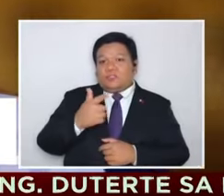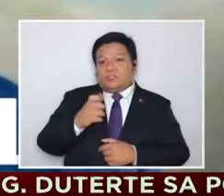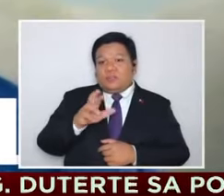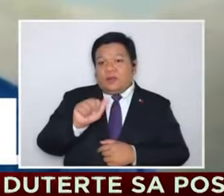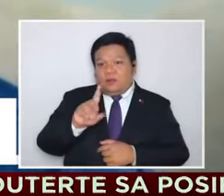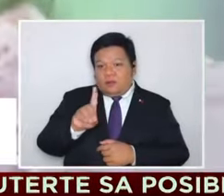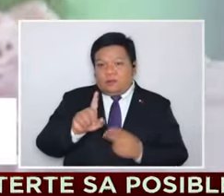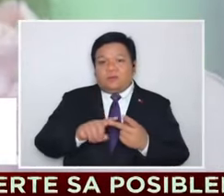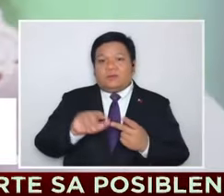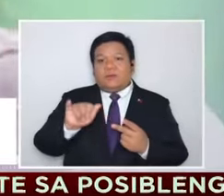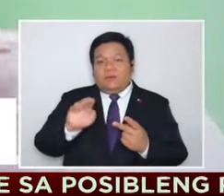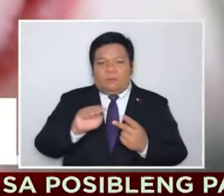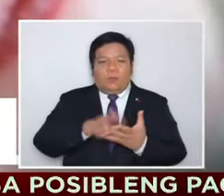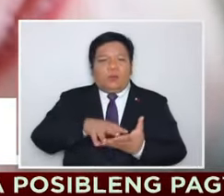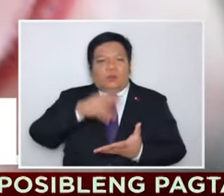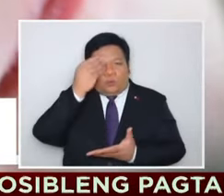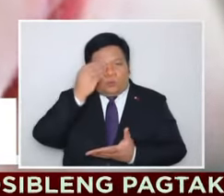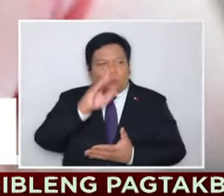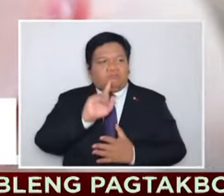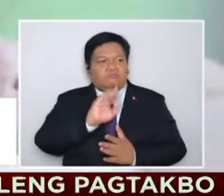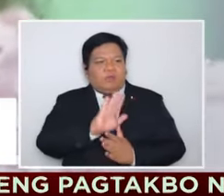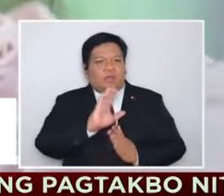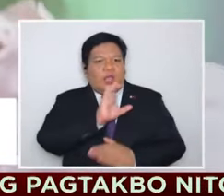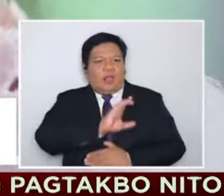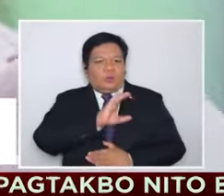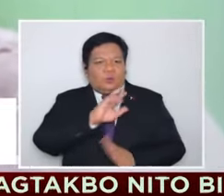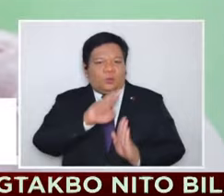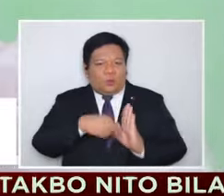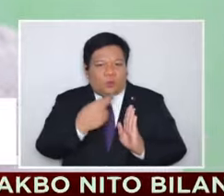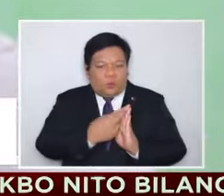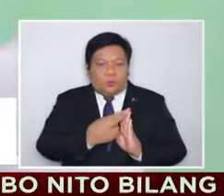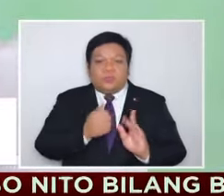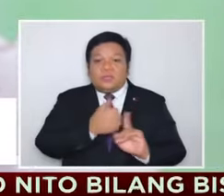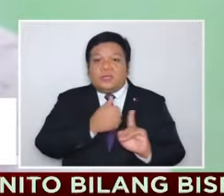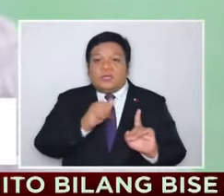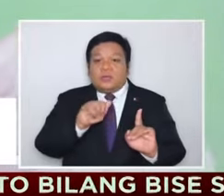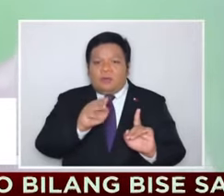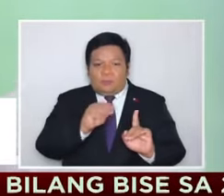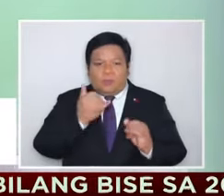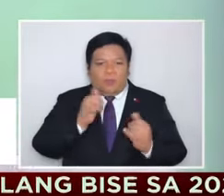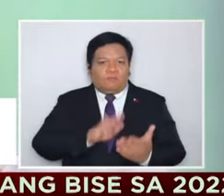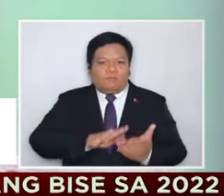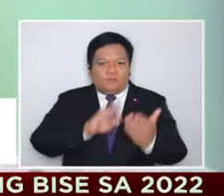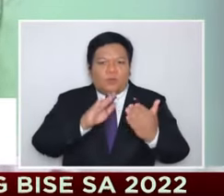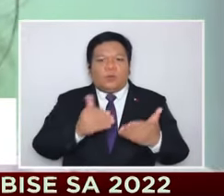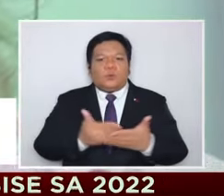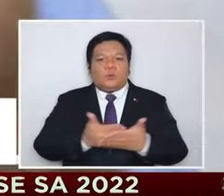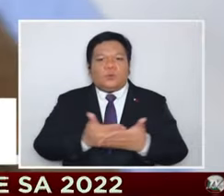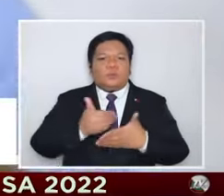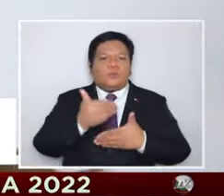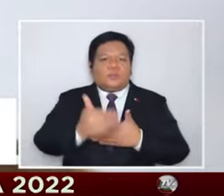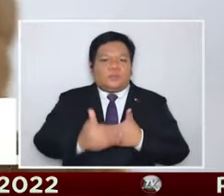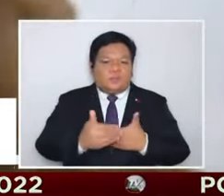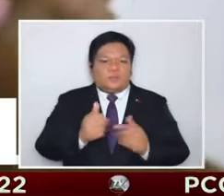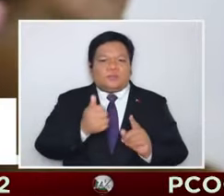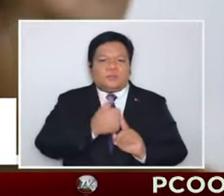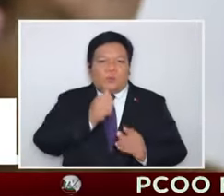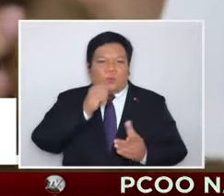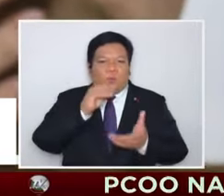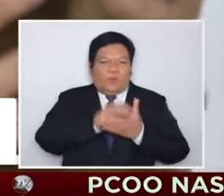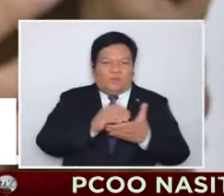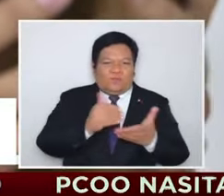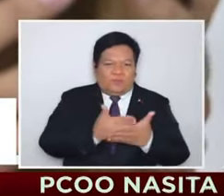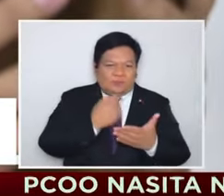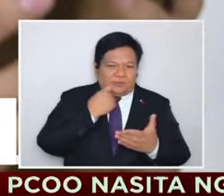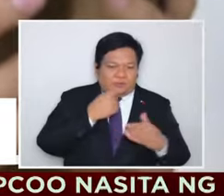karakter nilang sina Tupe at Rita. Gaya ni Yam, na hinaharap ngayon ang bagong yugto ng kanyang buhay bilang misis. At si Gerald